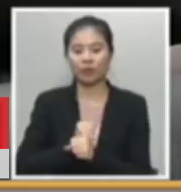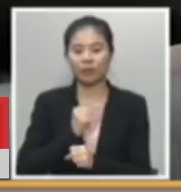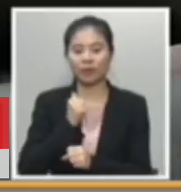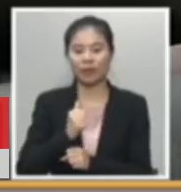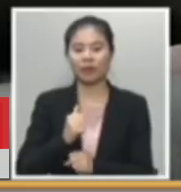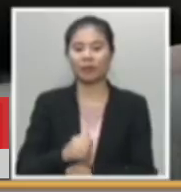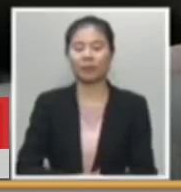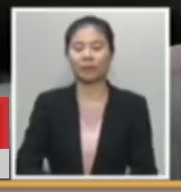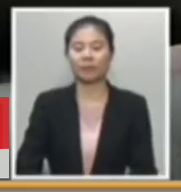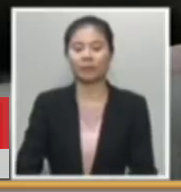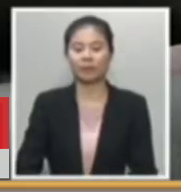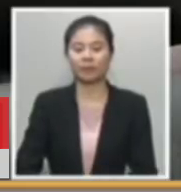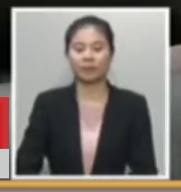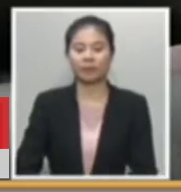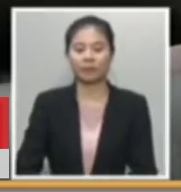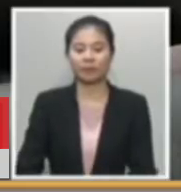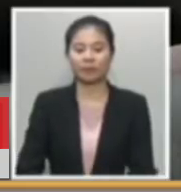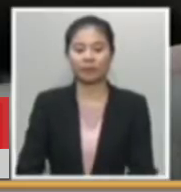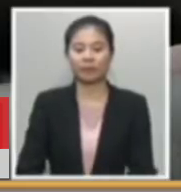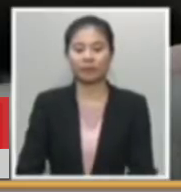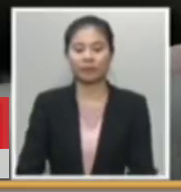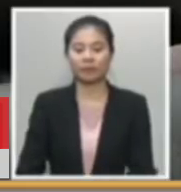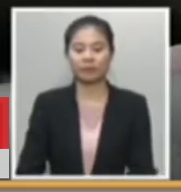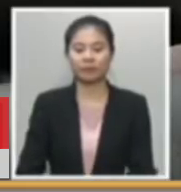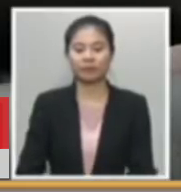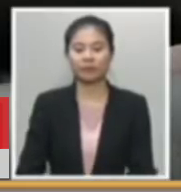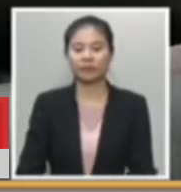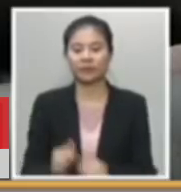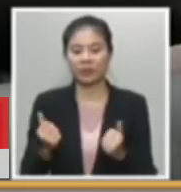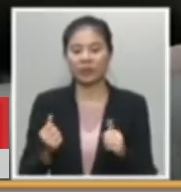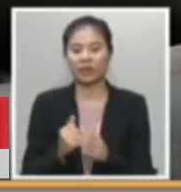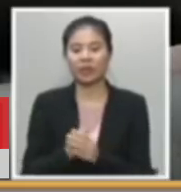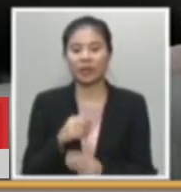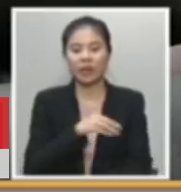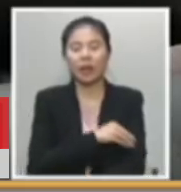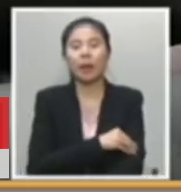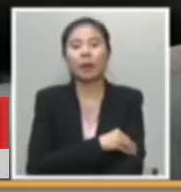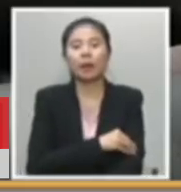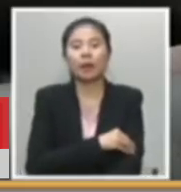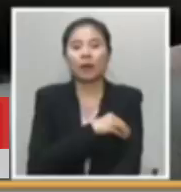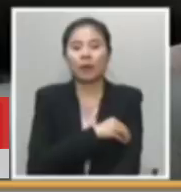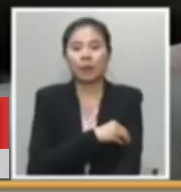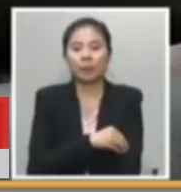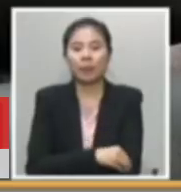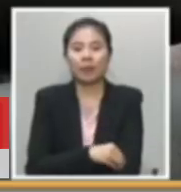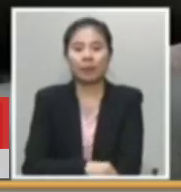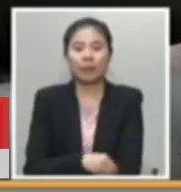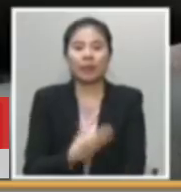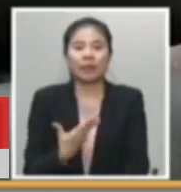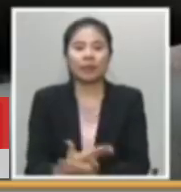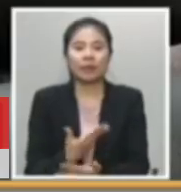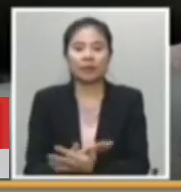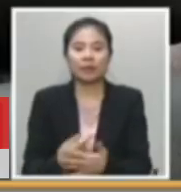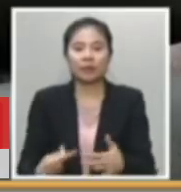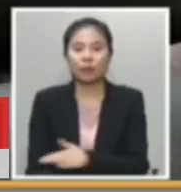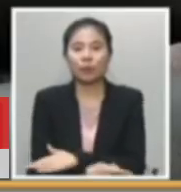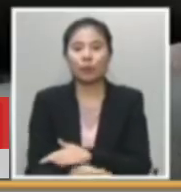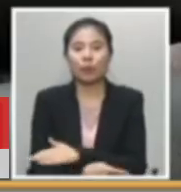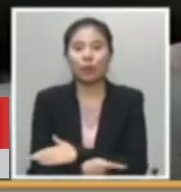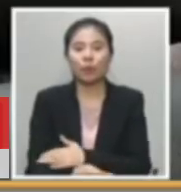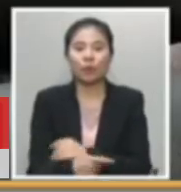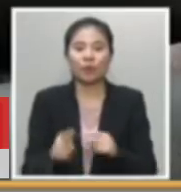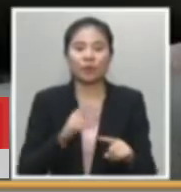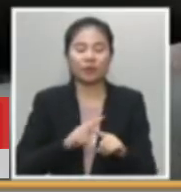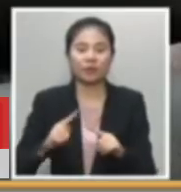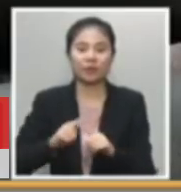ครับปริงเกาะเต็มตัวครับทุจริตคอร์รัปชันเหลือบกินเต็มหมดท่านอย่